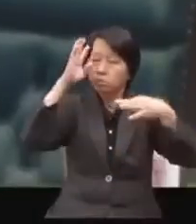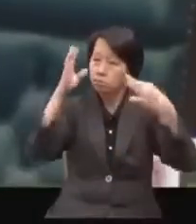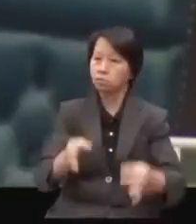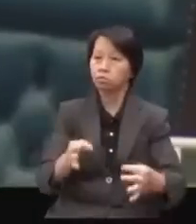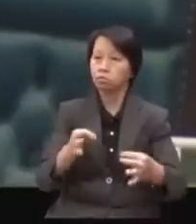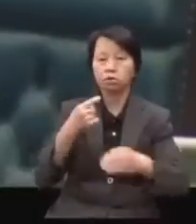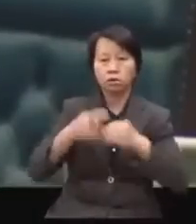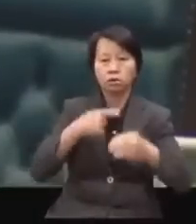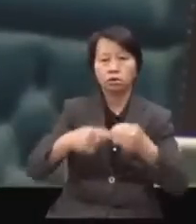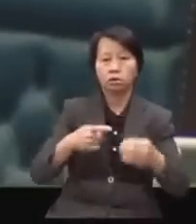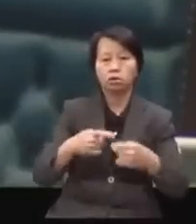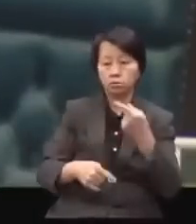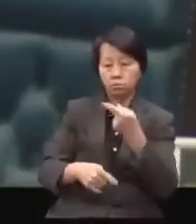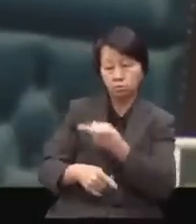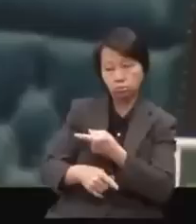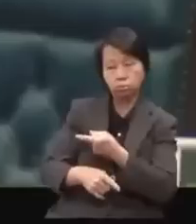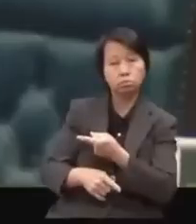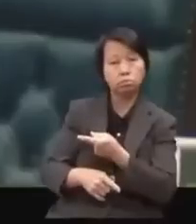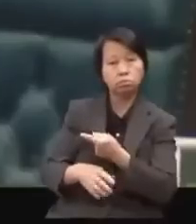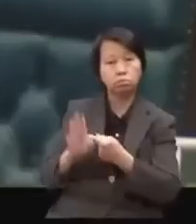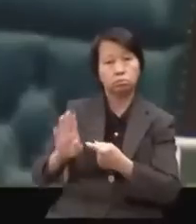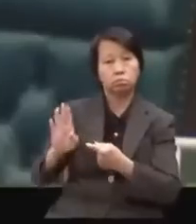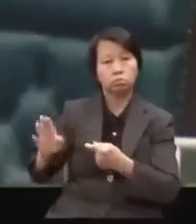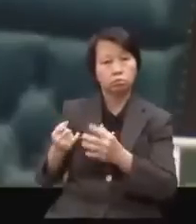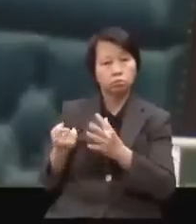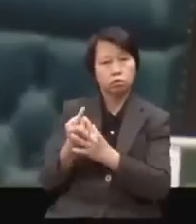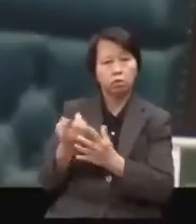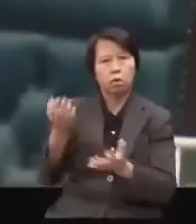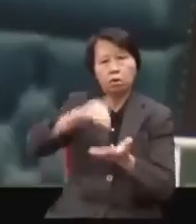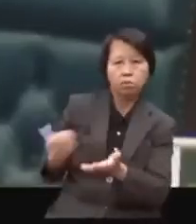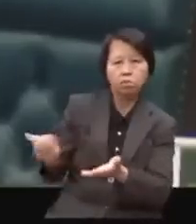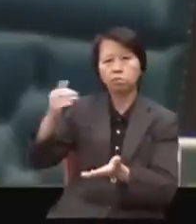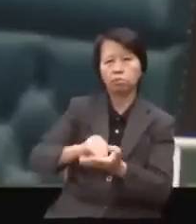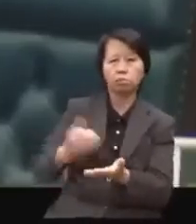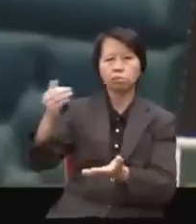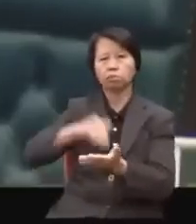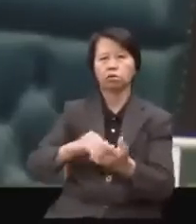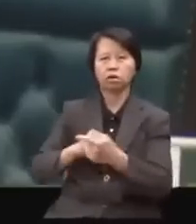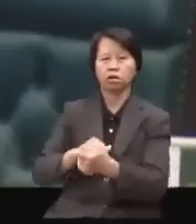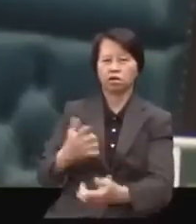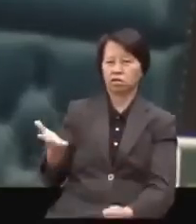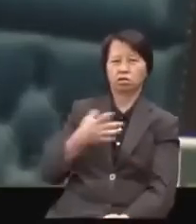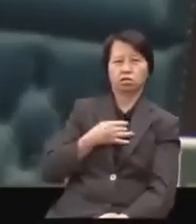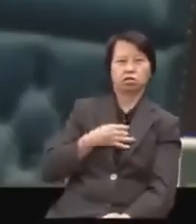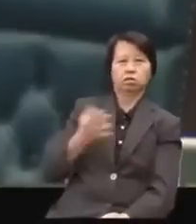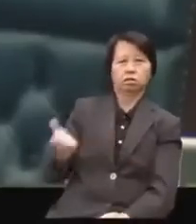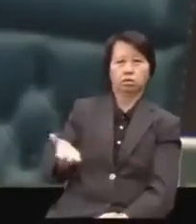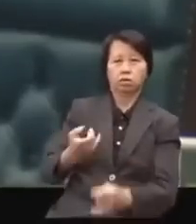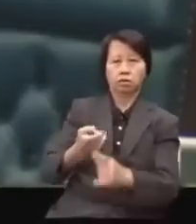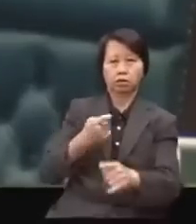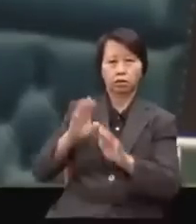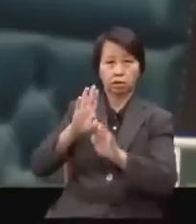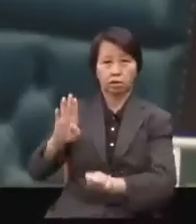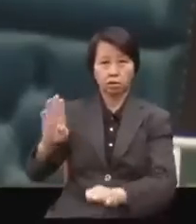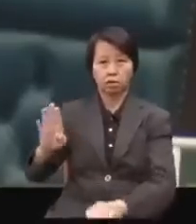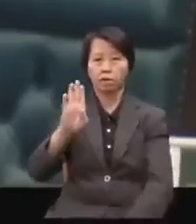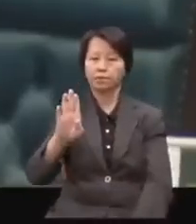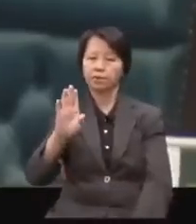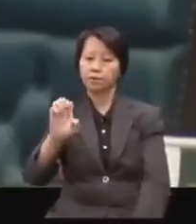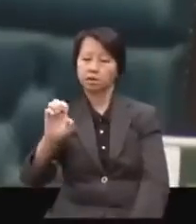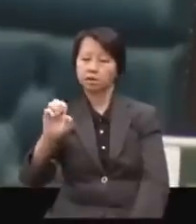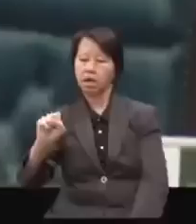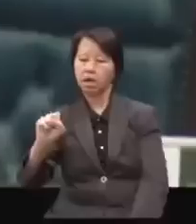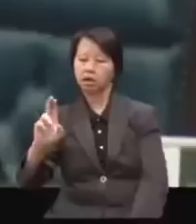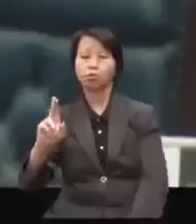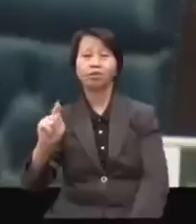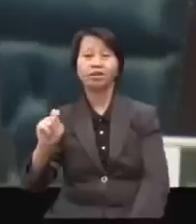berkaitan dengan perkara yang di ungkit berkali-kali dengan sengaja oleh Yamaha dari besi